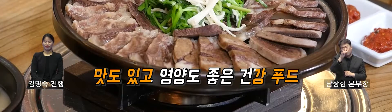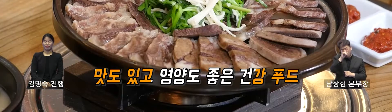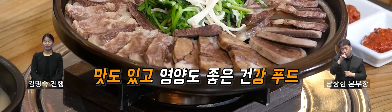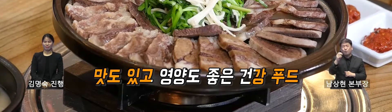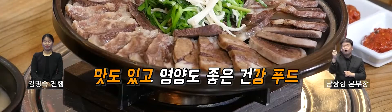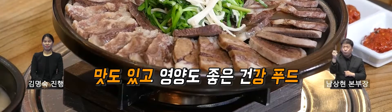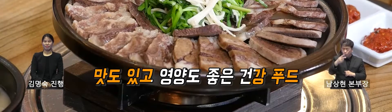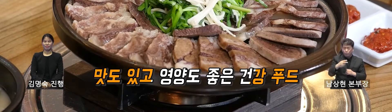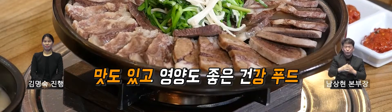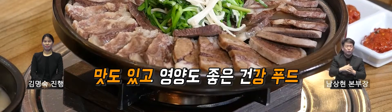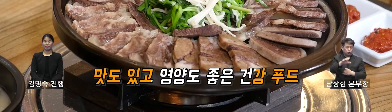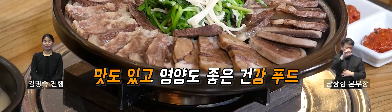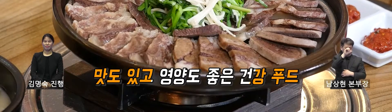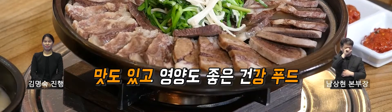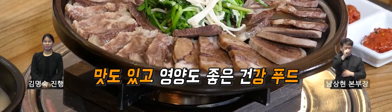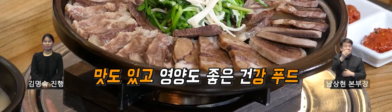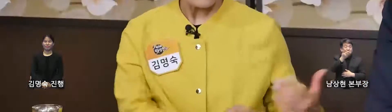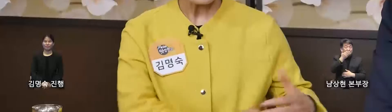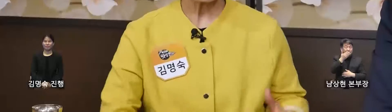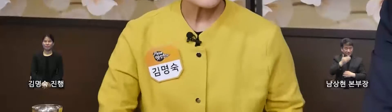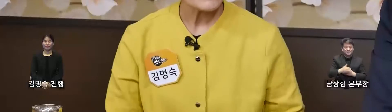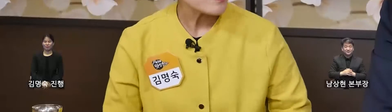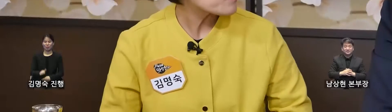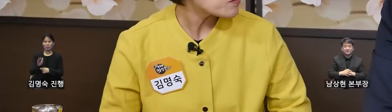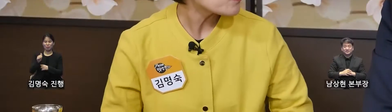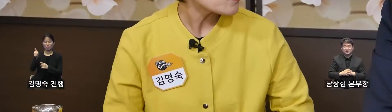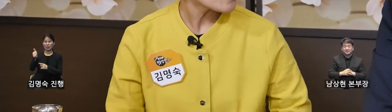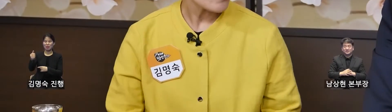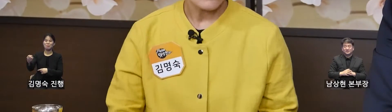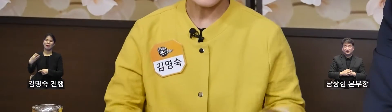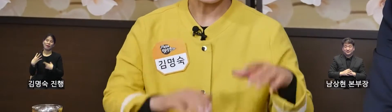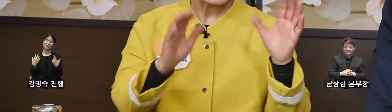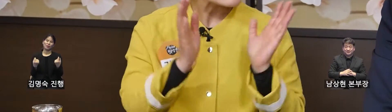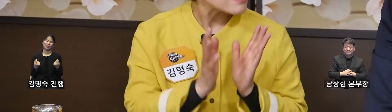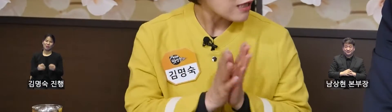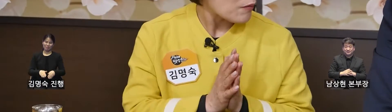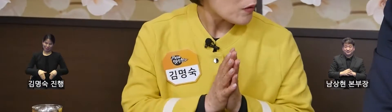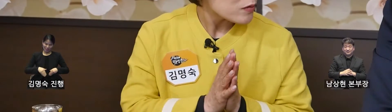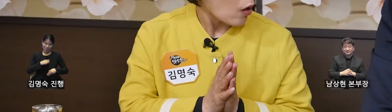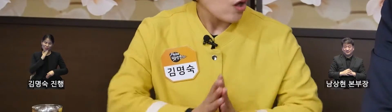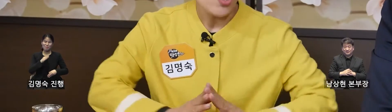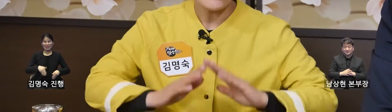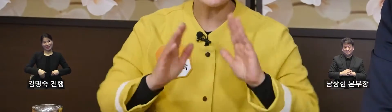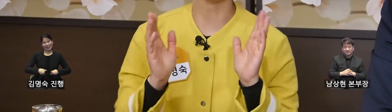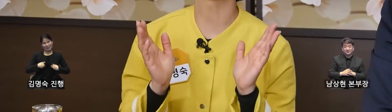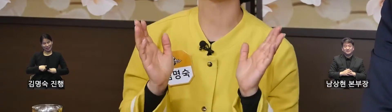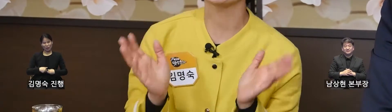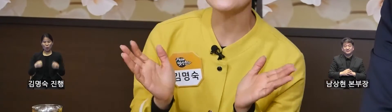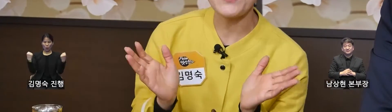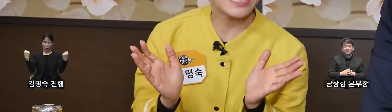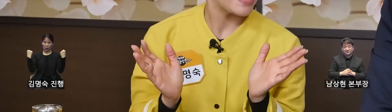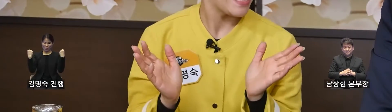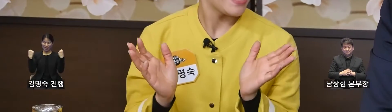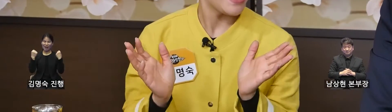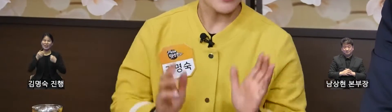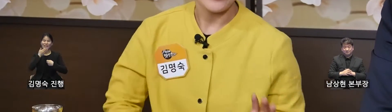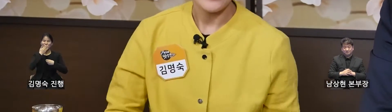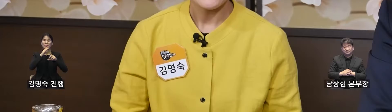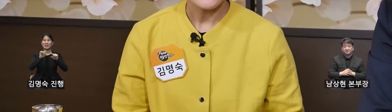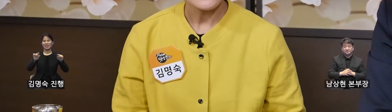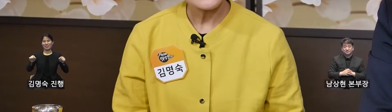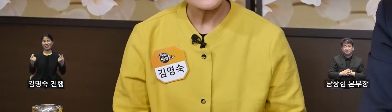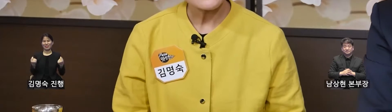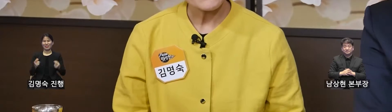아주 좋은 음식입니다. 아까 본부장님 말씀하신 것처럼 네. 진짜 따뜻하면서 네. 건강한 음식. 네.